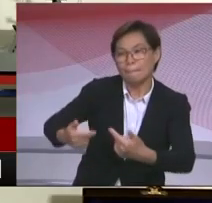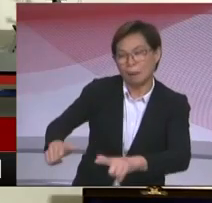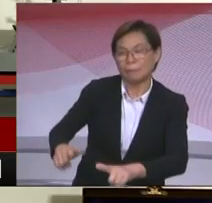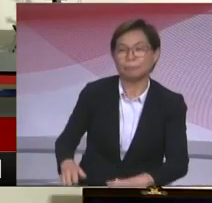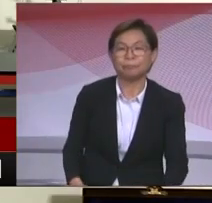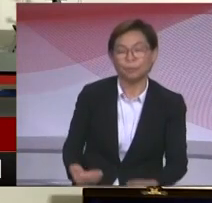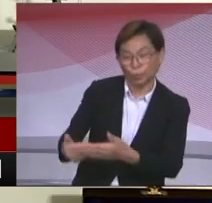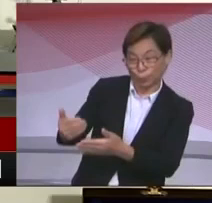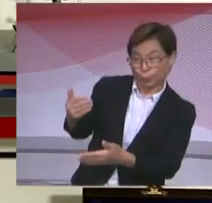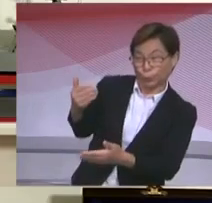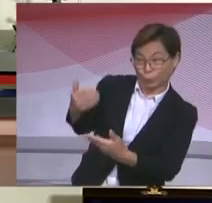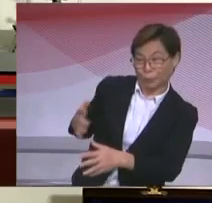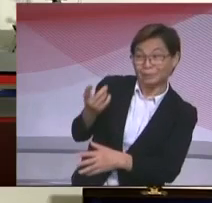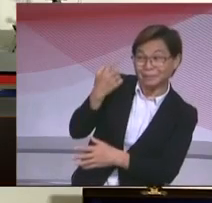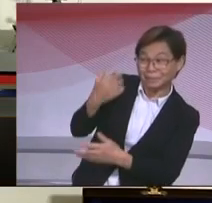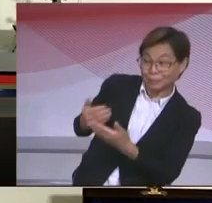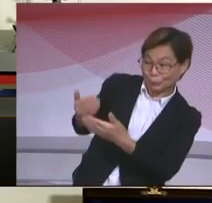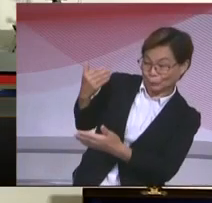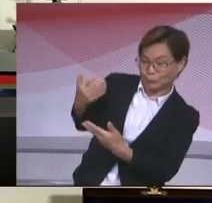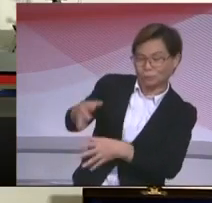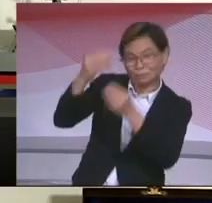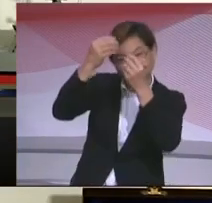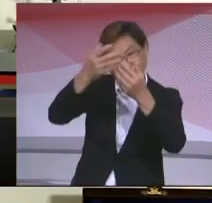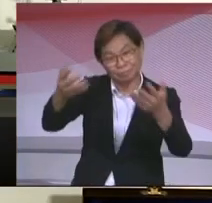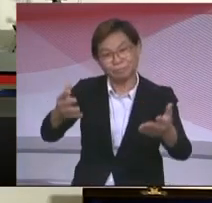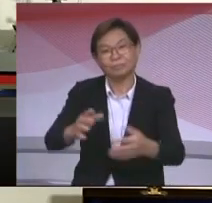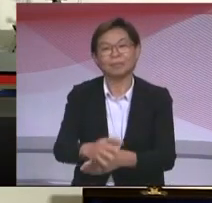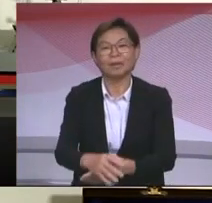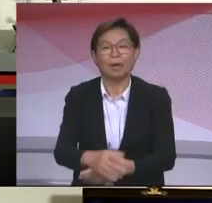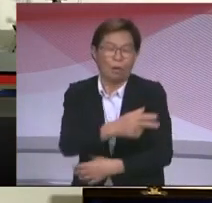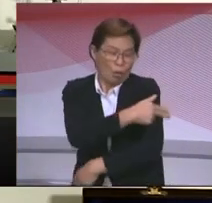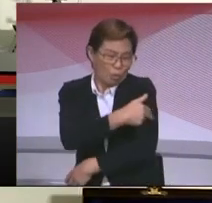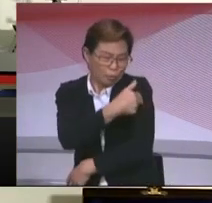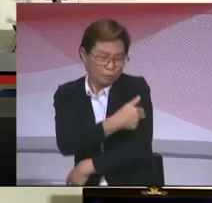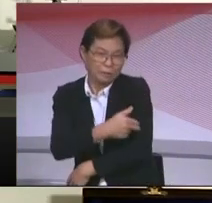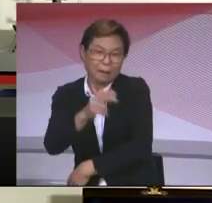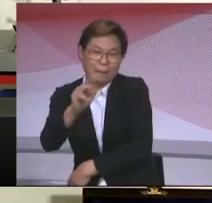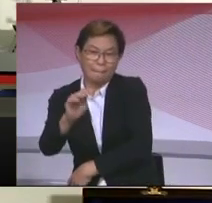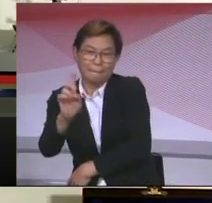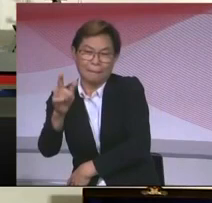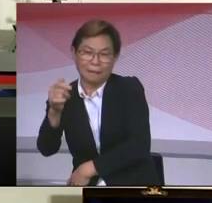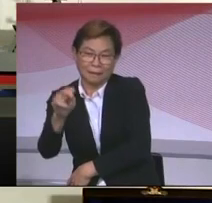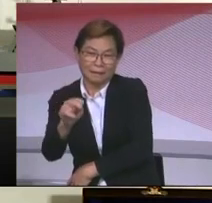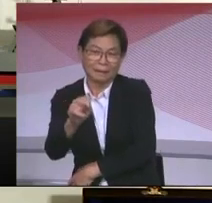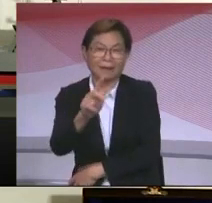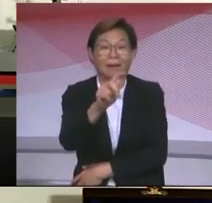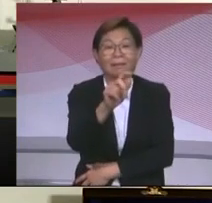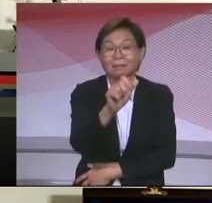Sebelum ini saya telah maklumkan tentang operasi Hospital Medan